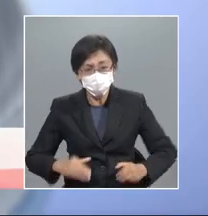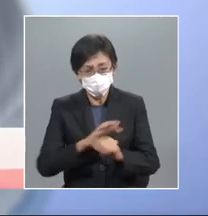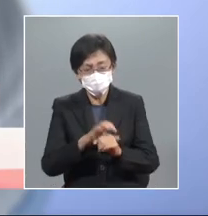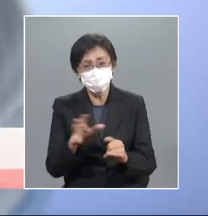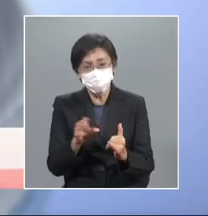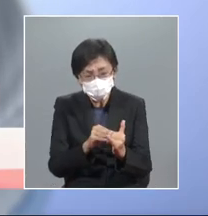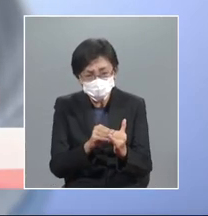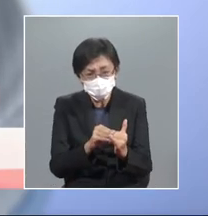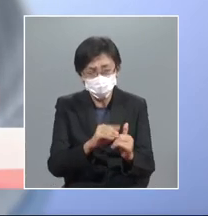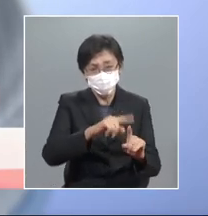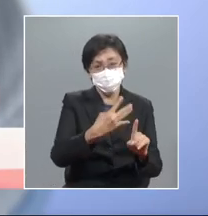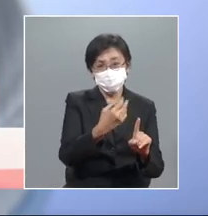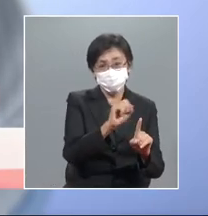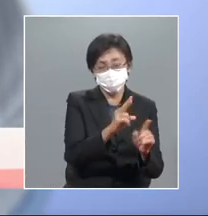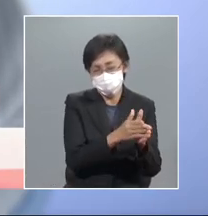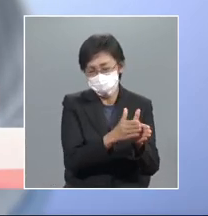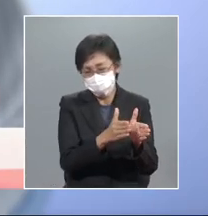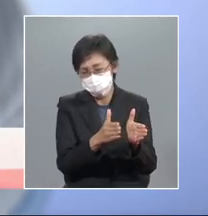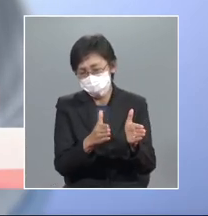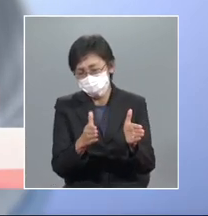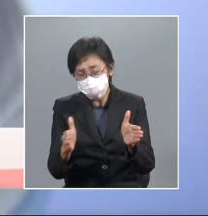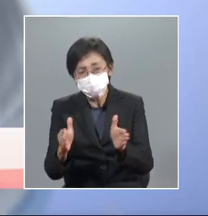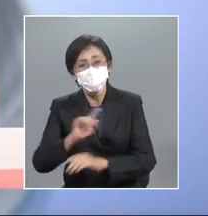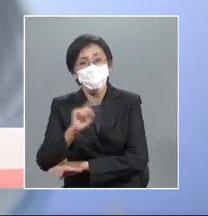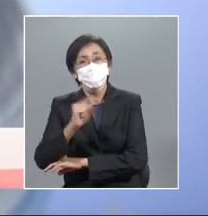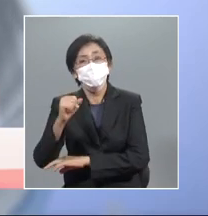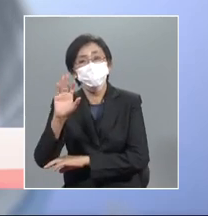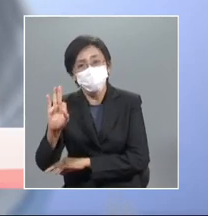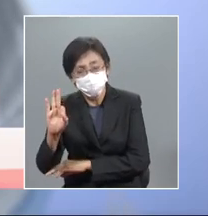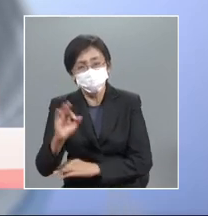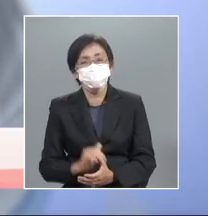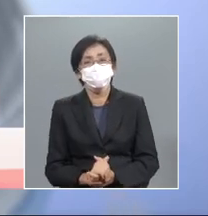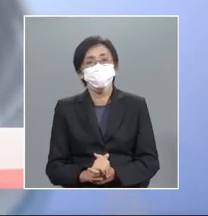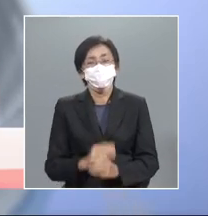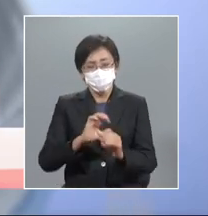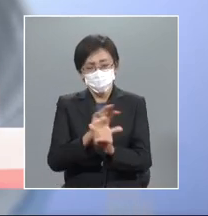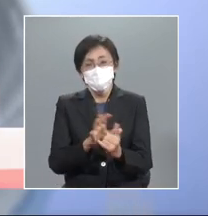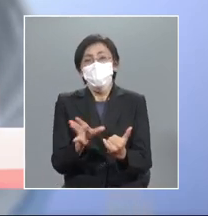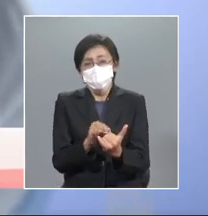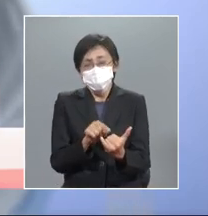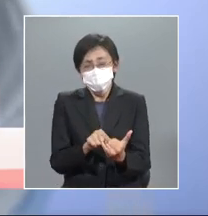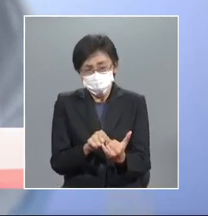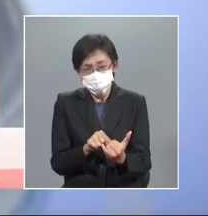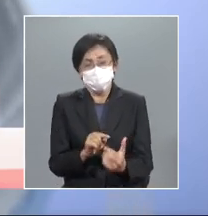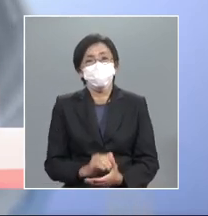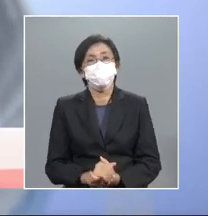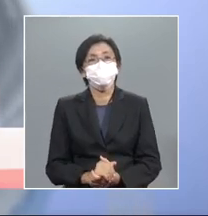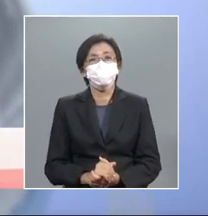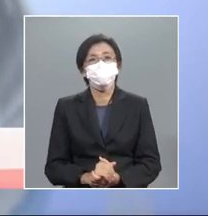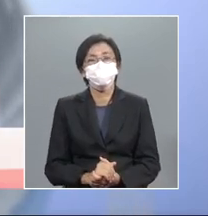จนถึง30 19วันแต่เชื้อหรือยังอยู่แล้วปัจจัยหลักอีกอันนึงคือปรากฏว่า